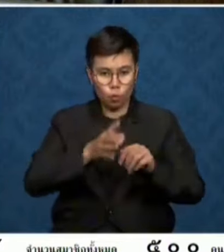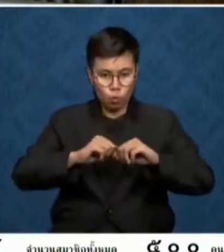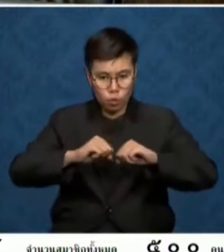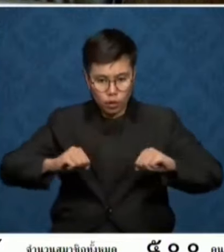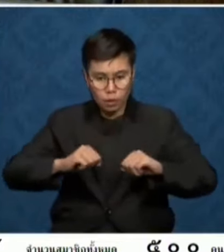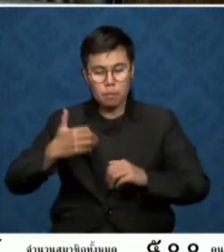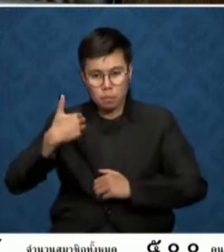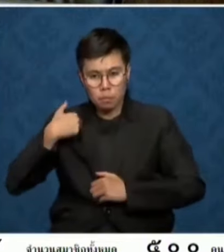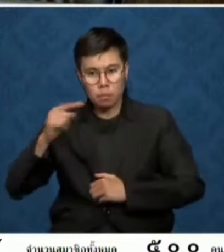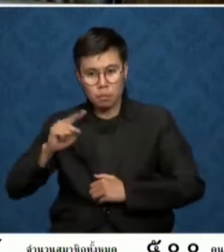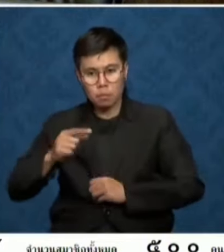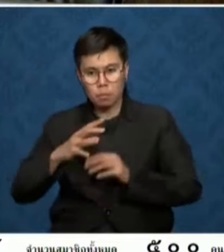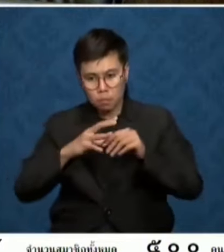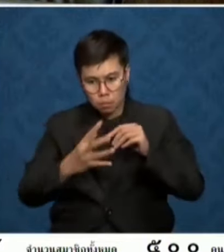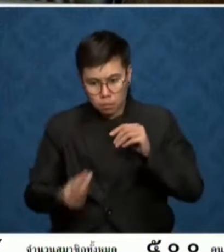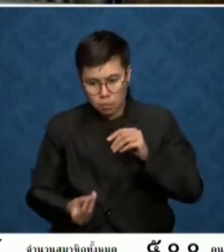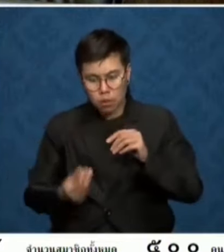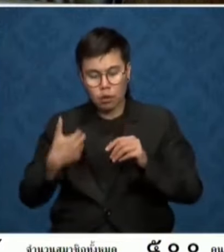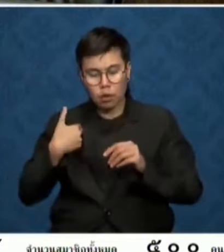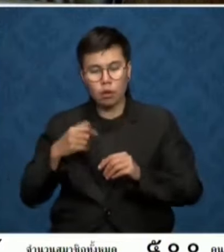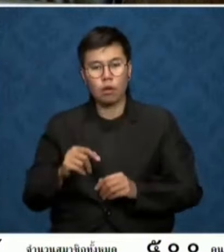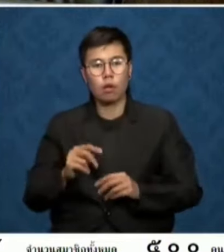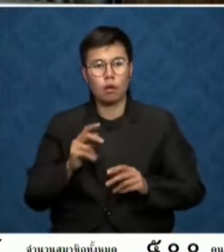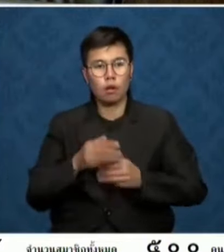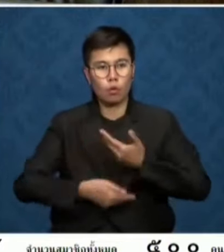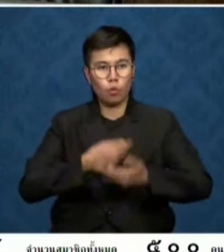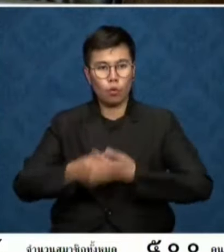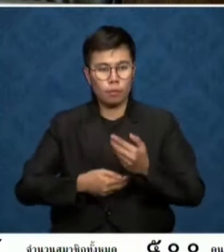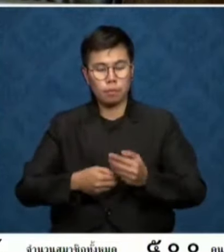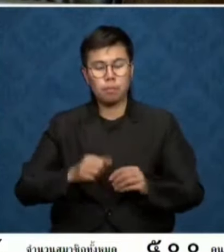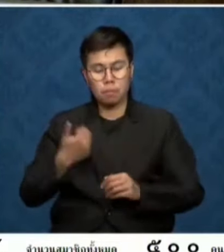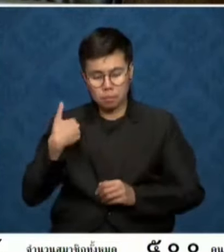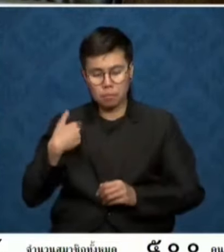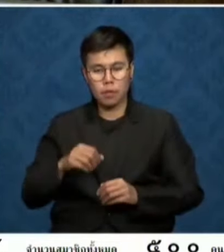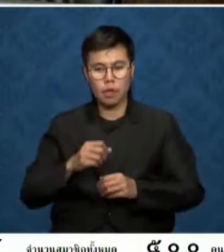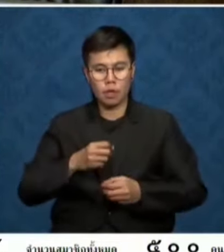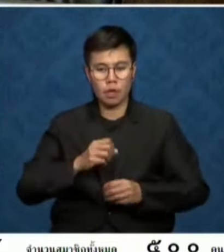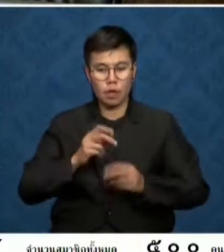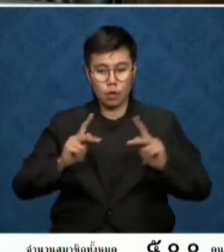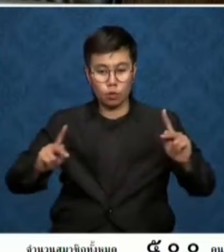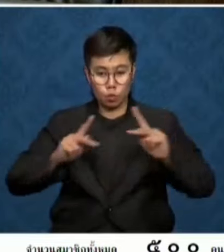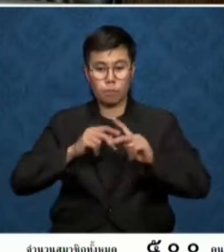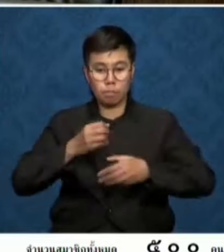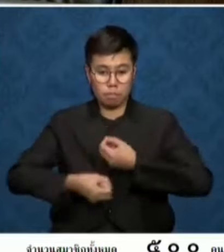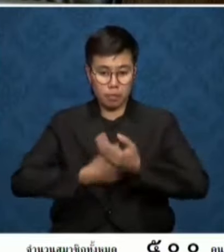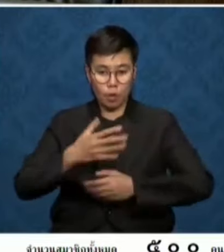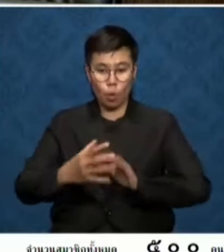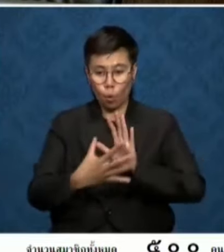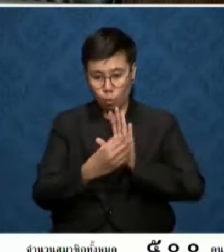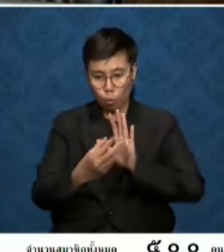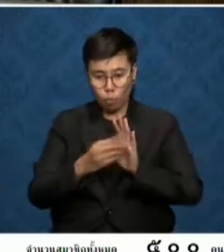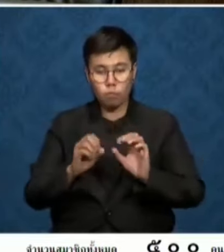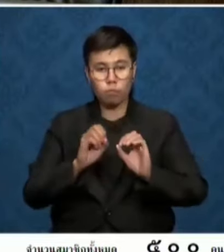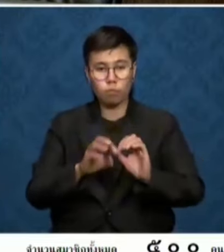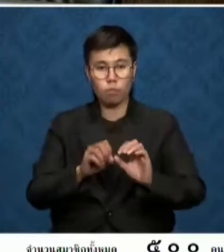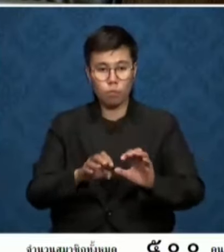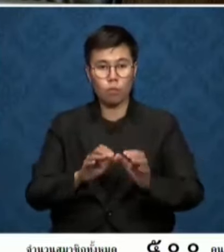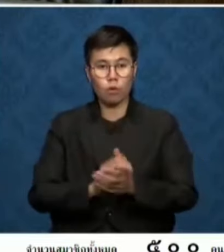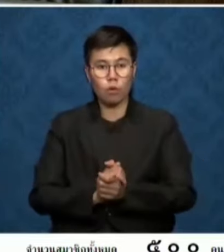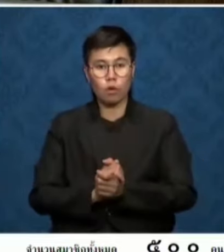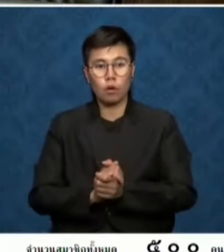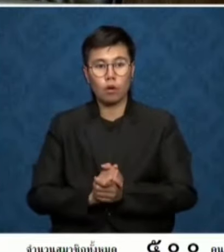วัดกระทรวงพาณิชย์และกรมการค้าภายในนั้นไปให้ความรู้เกี่ยวกับการบริหารจัดการในการที่จะสู้กับพ่อค้ากันกล